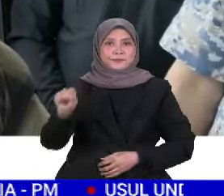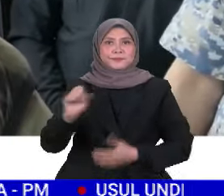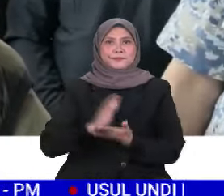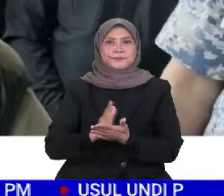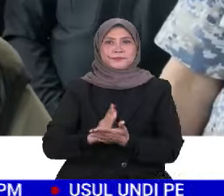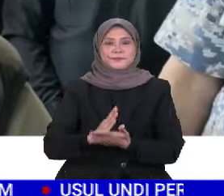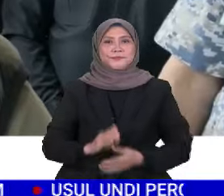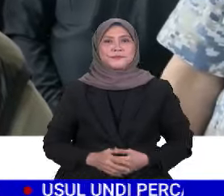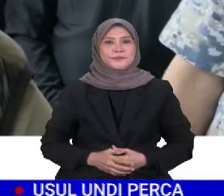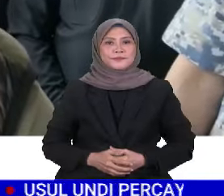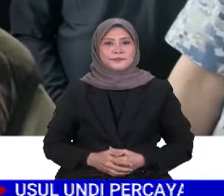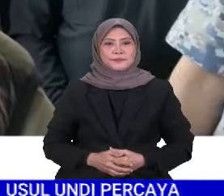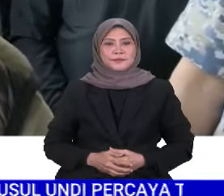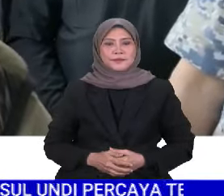sementara ini.